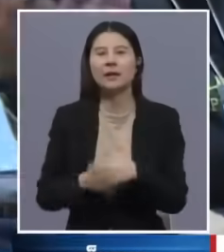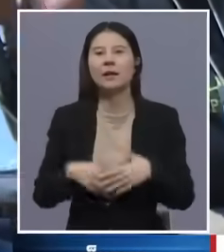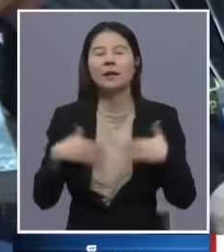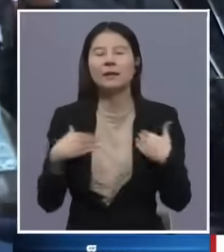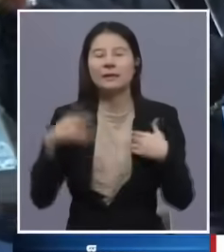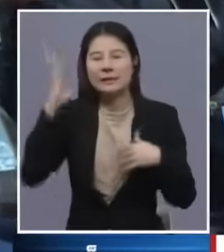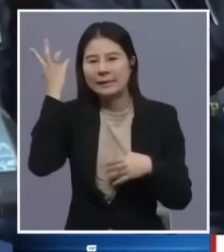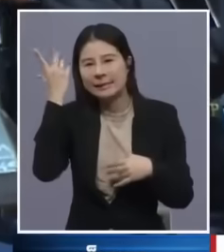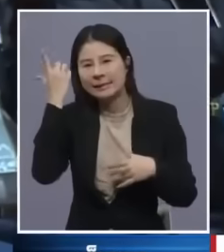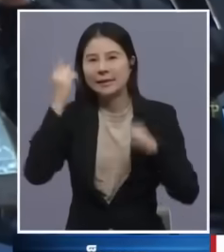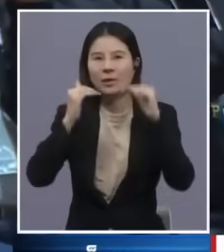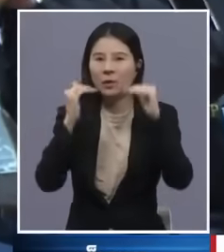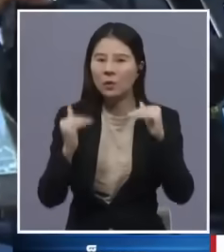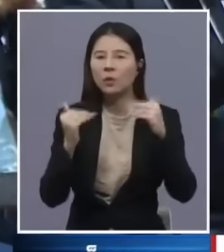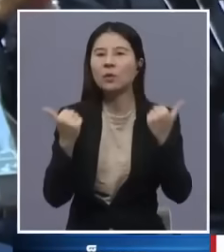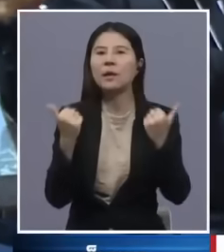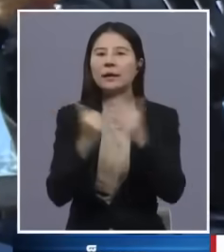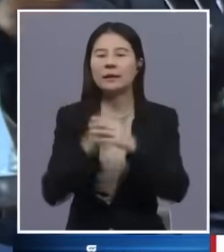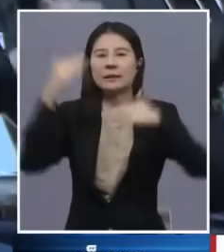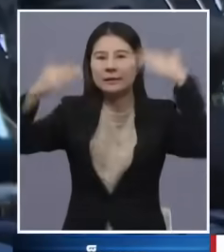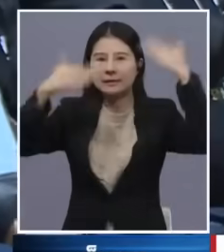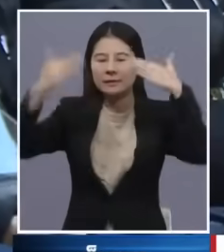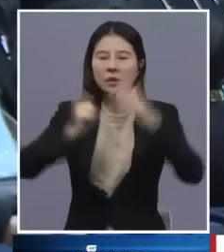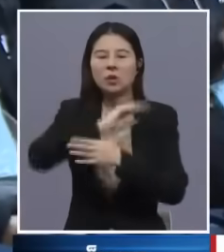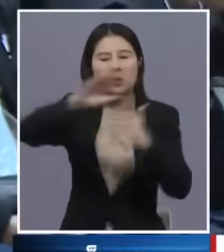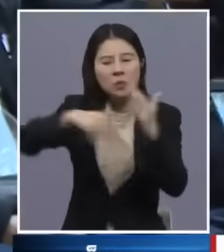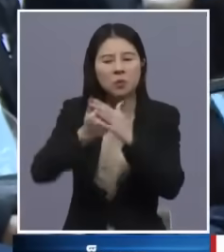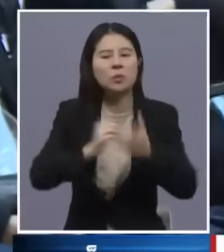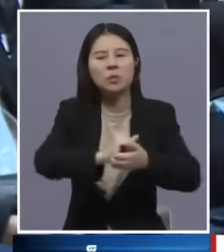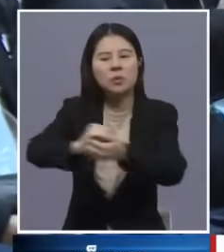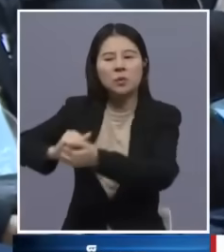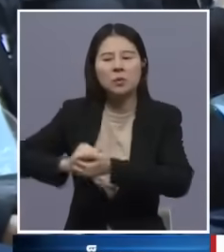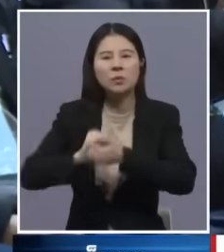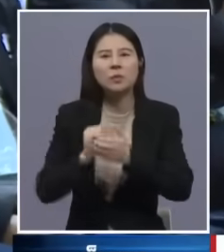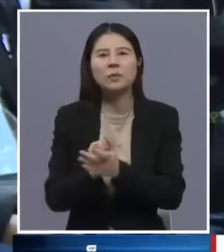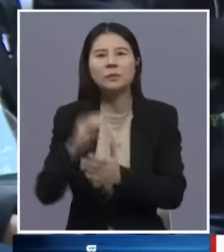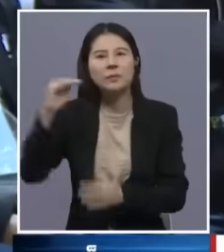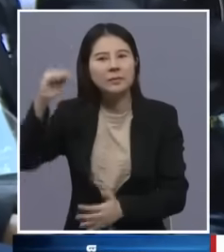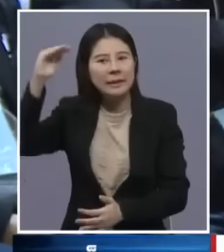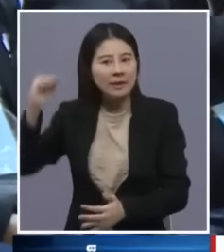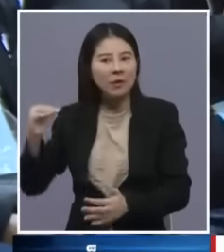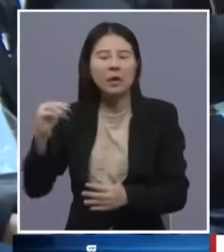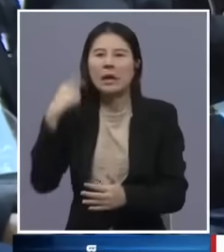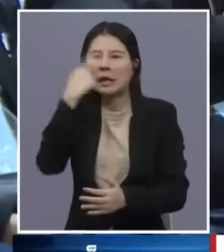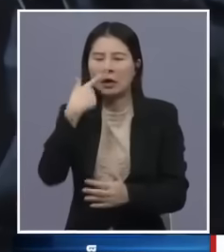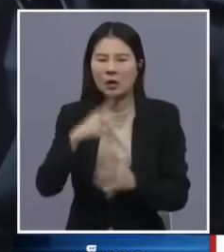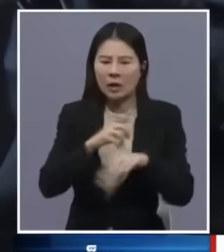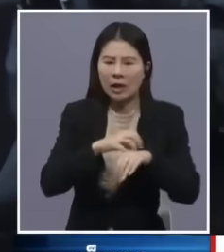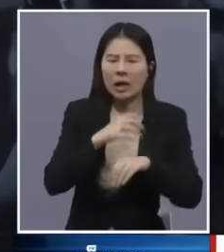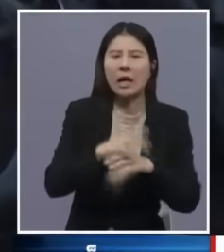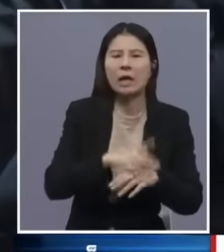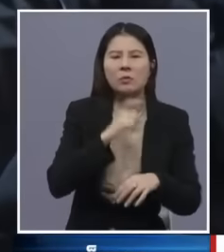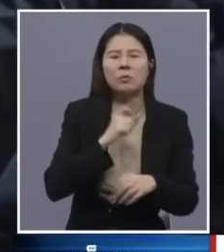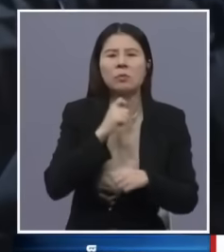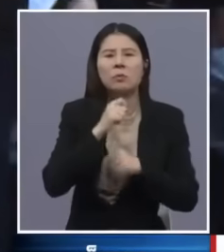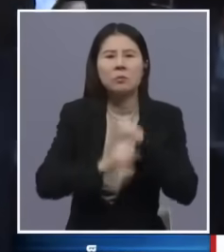ายซึ่งในการร่วมกิจกรรมวันนี้ทุกคนเป็นพี่น้องกันไม่ว่าจะมีช่วงอายุห่างกันแค่ไหนแต่เราก็มีกิจกรรมให้ได้